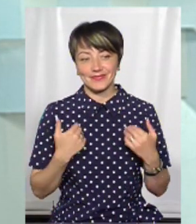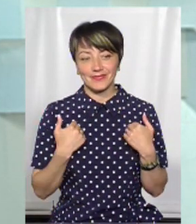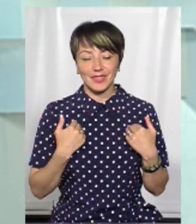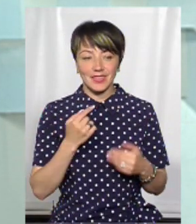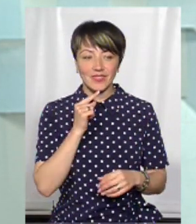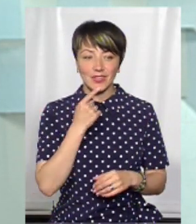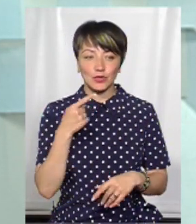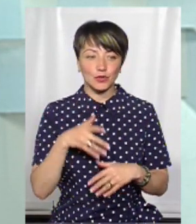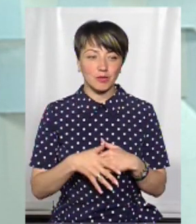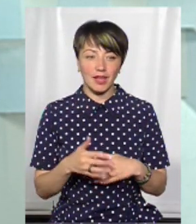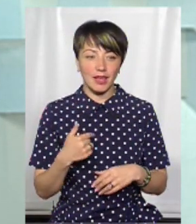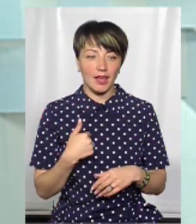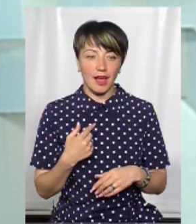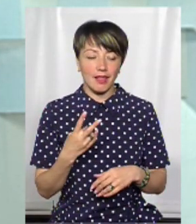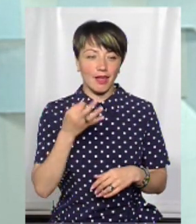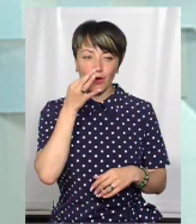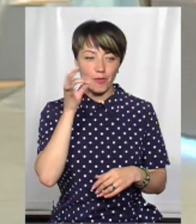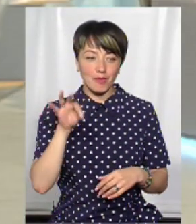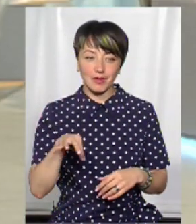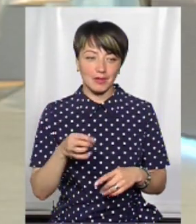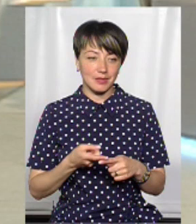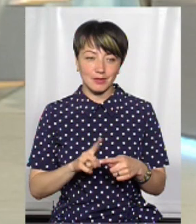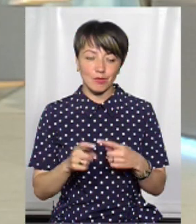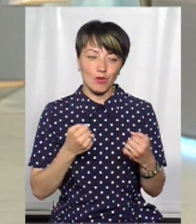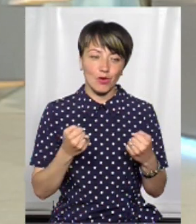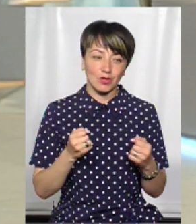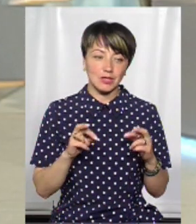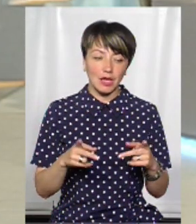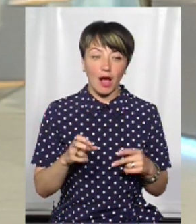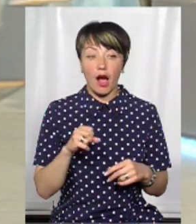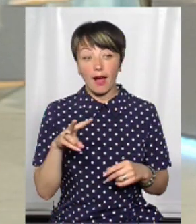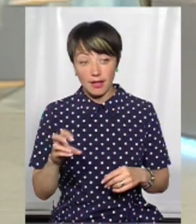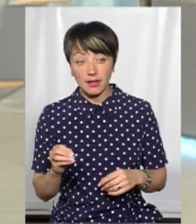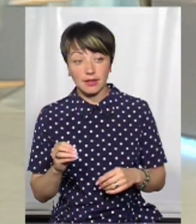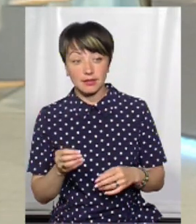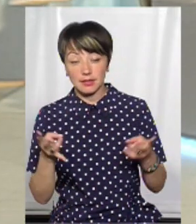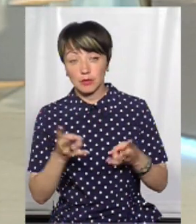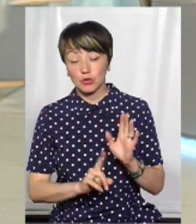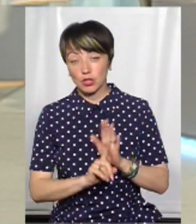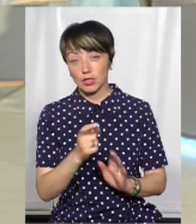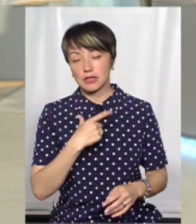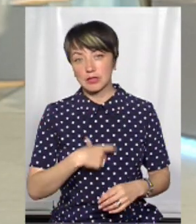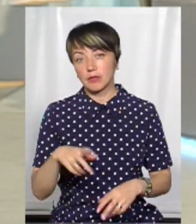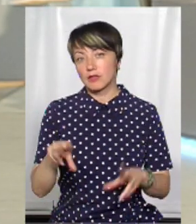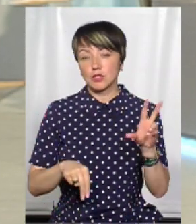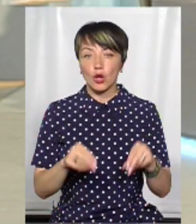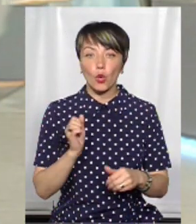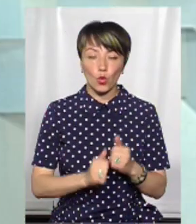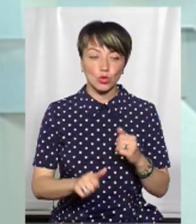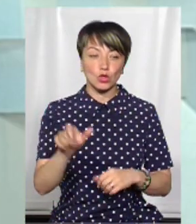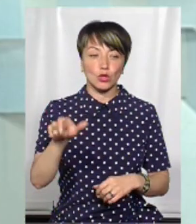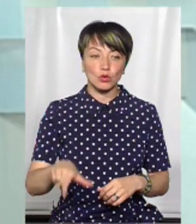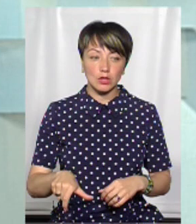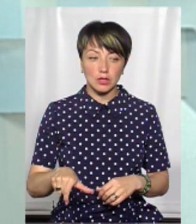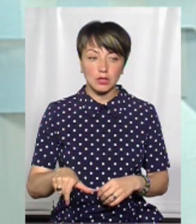зрозуміти, я не є в той компетенції, да, як з цим боротися чи не боротися. Але все ж таки треба починати з себе. Я рахую, що кожна